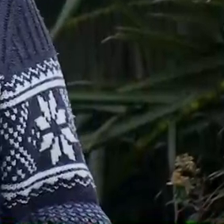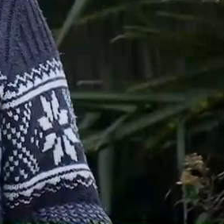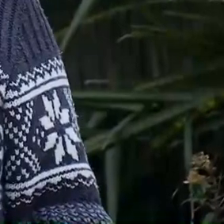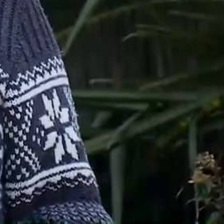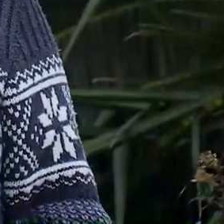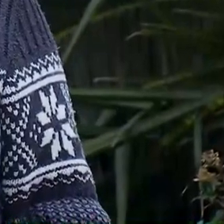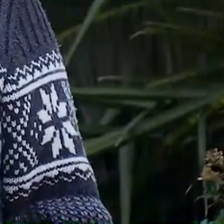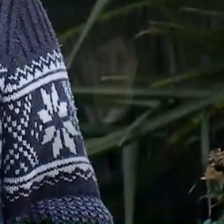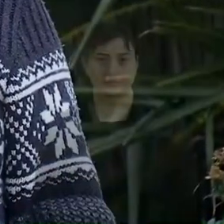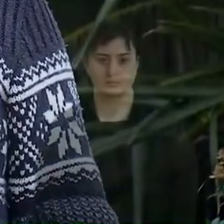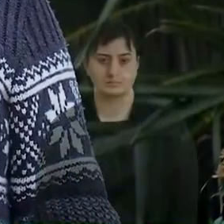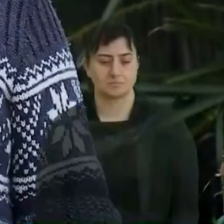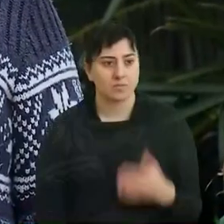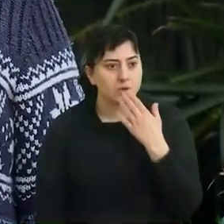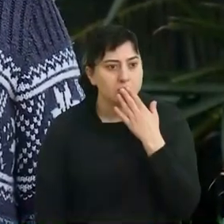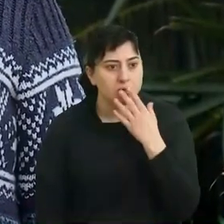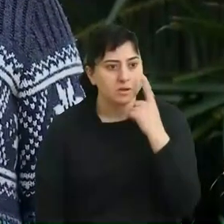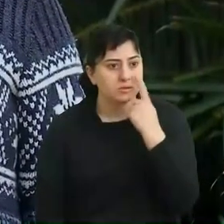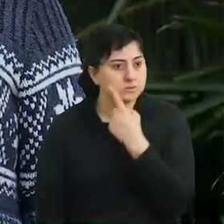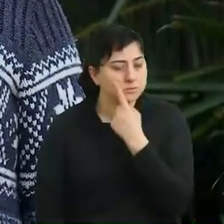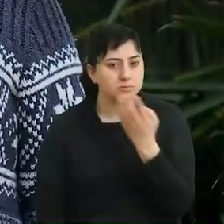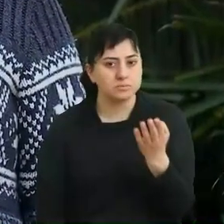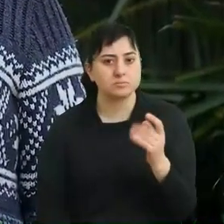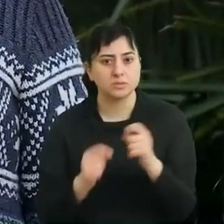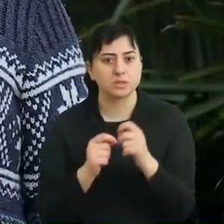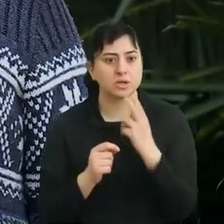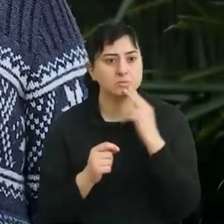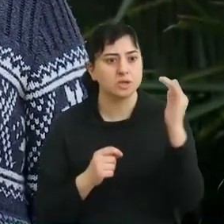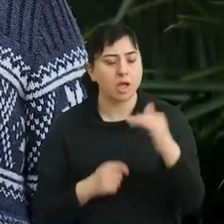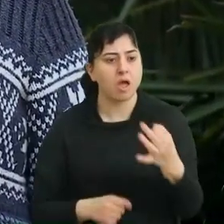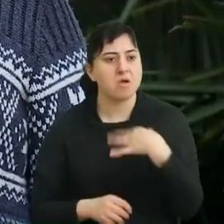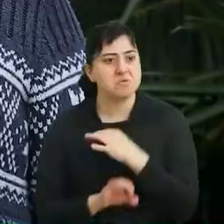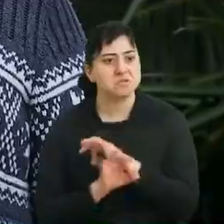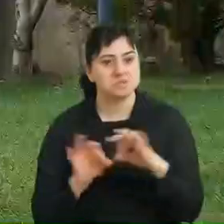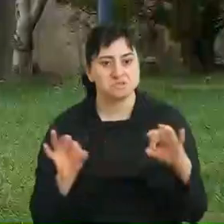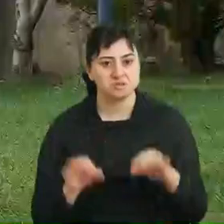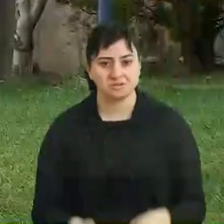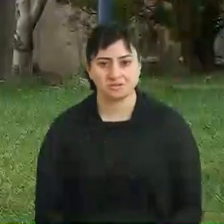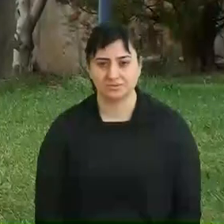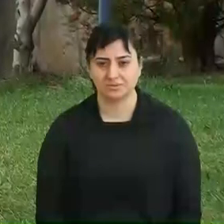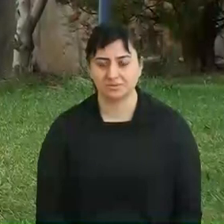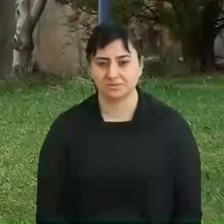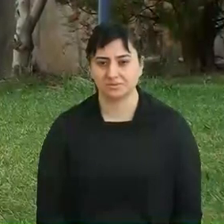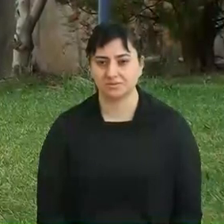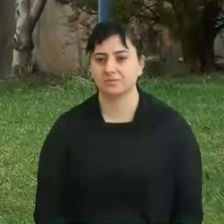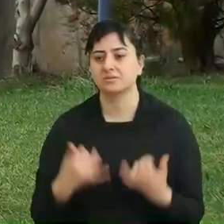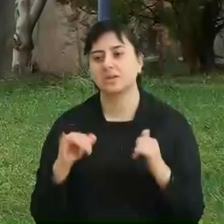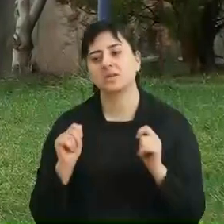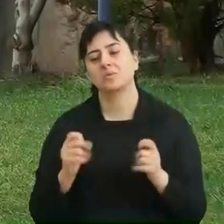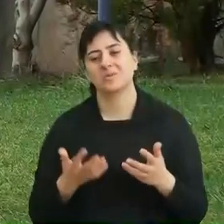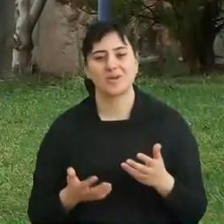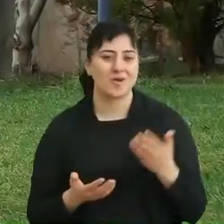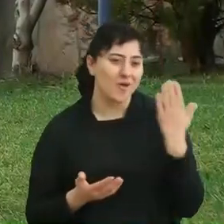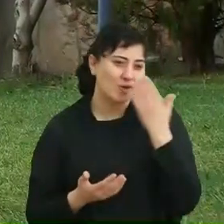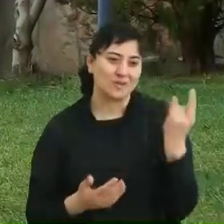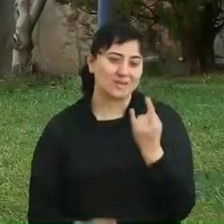Başak'la garajda. Demiştim ya bak, Başak Hanım gelmiş, hiç bana haberi vermiyor. Yapamayız tatil falan. Bizimki de